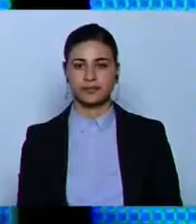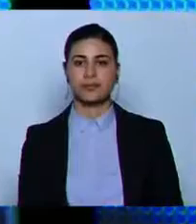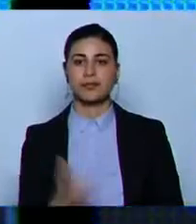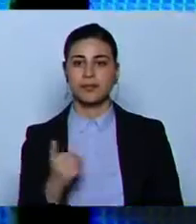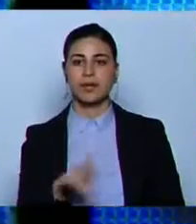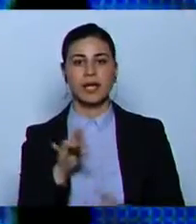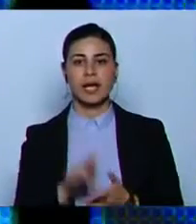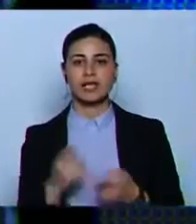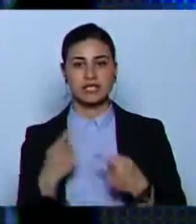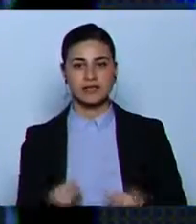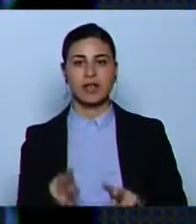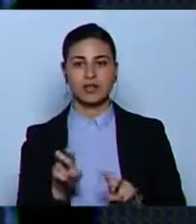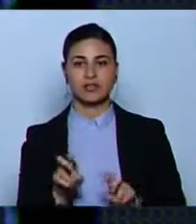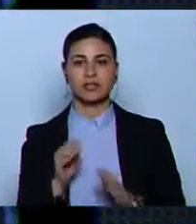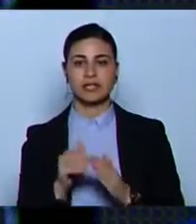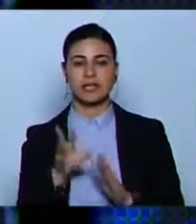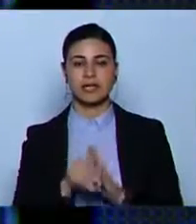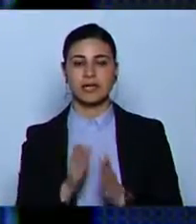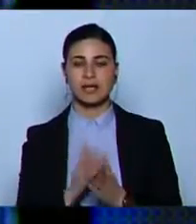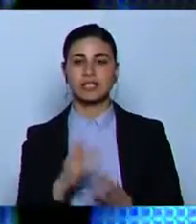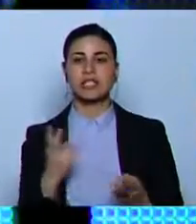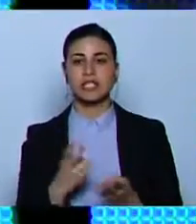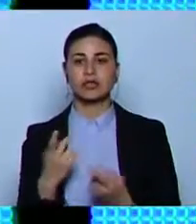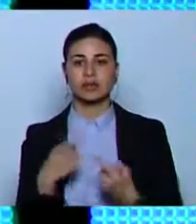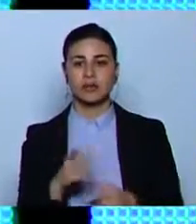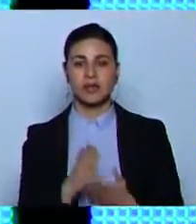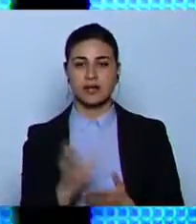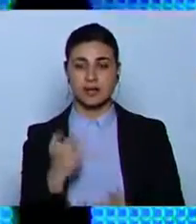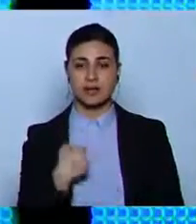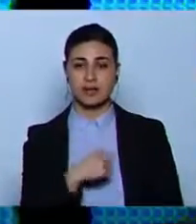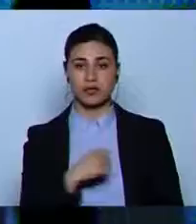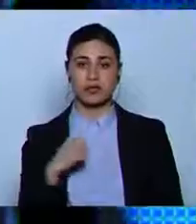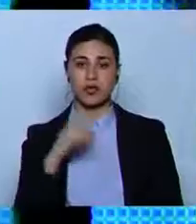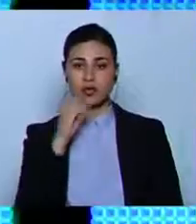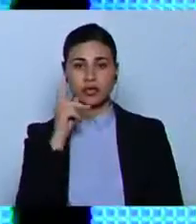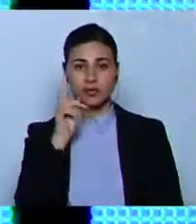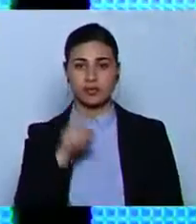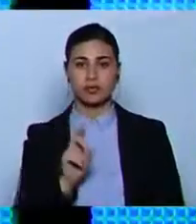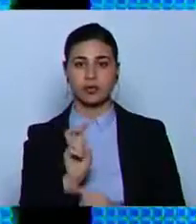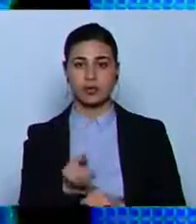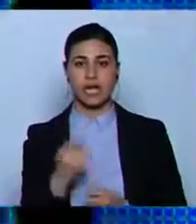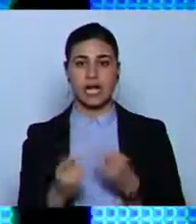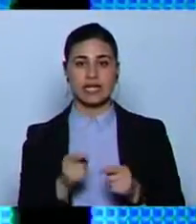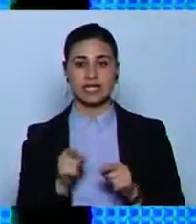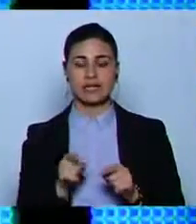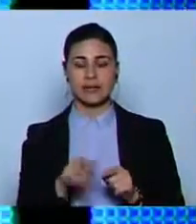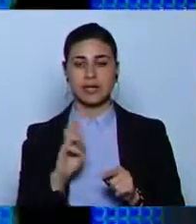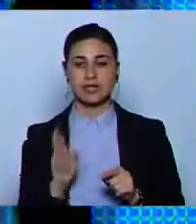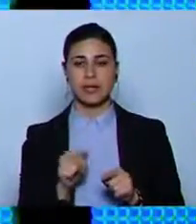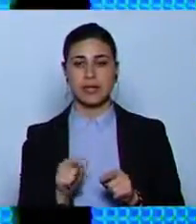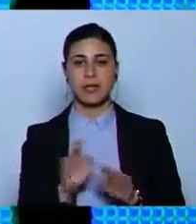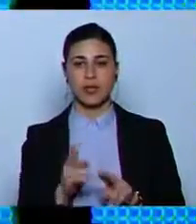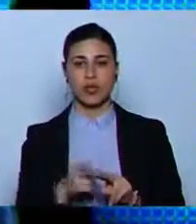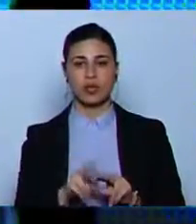ქალაქის უცხოალ ტიპის დასახლებაა და უცხო ტიპის საჭიროებები უდგა. მეც კონკრეტულად, როდესაც ვიცოდი, რომ მოვდივით ამ გადაცემაში და არა